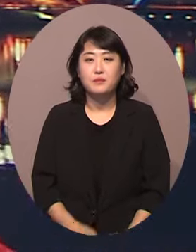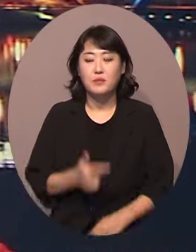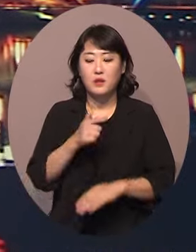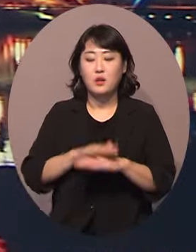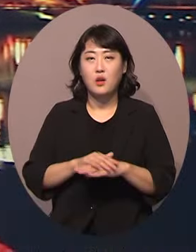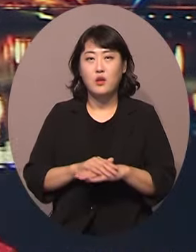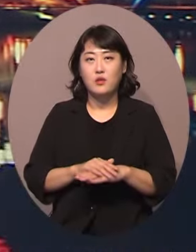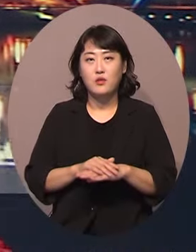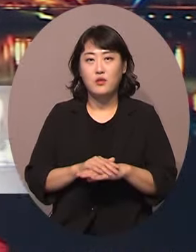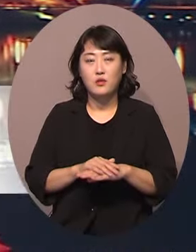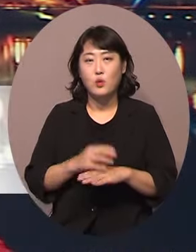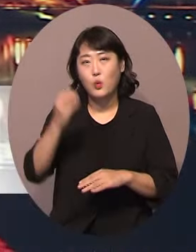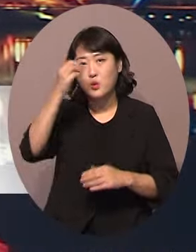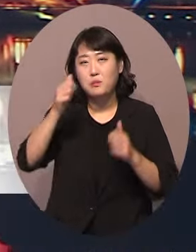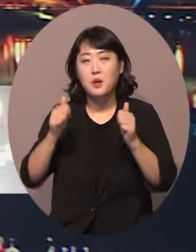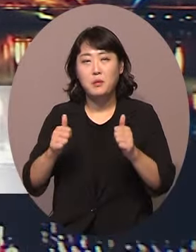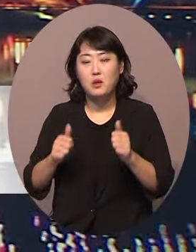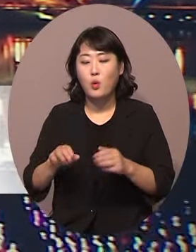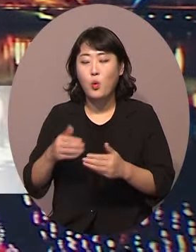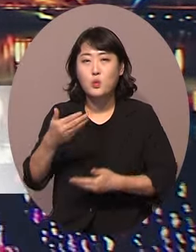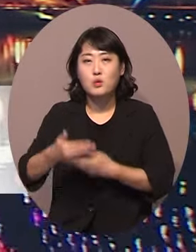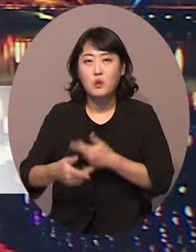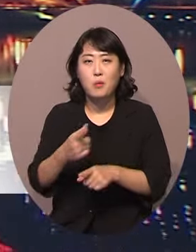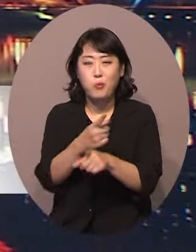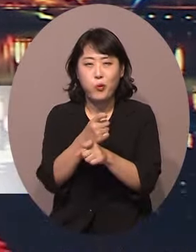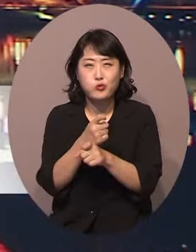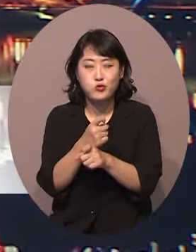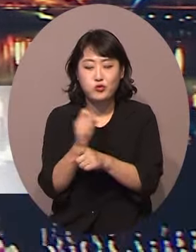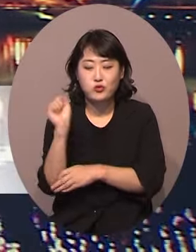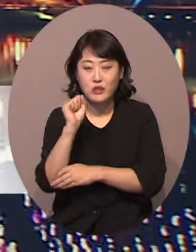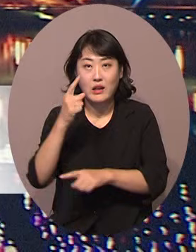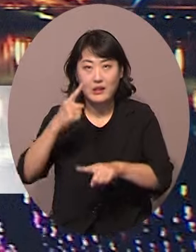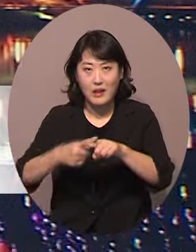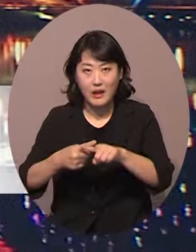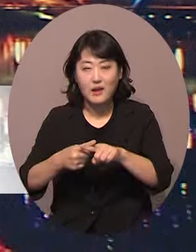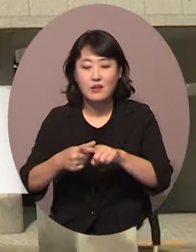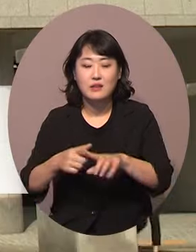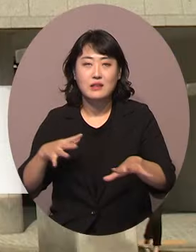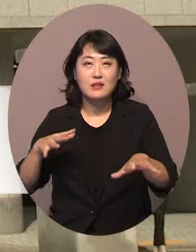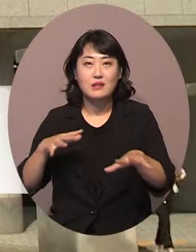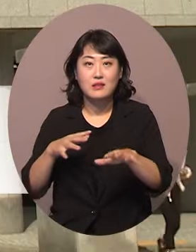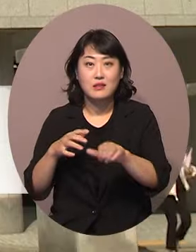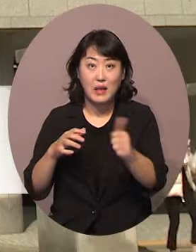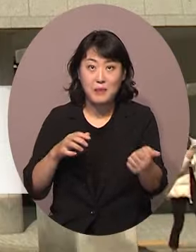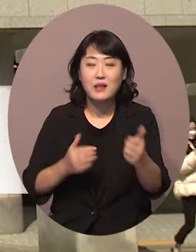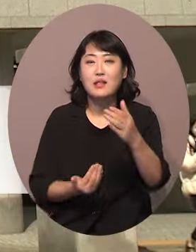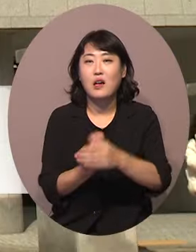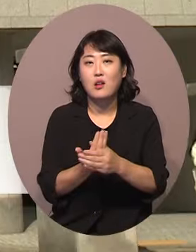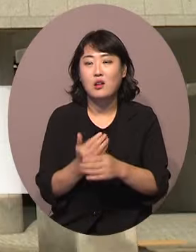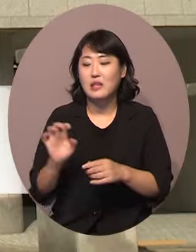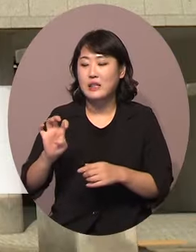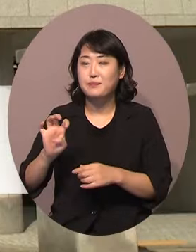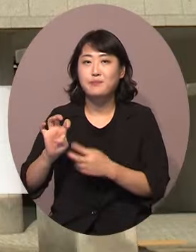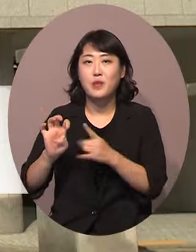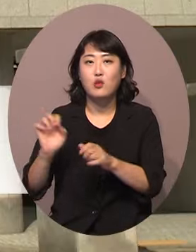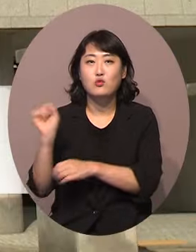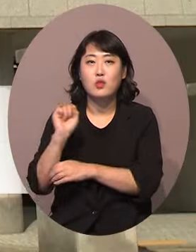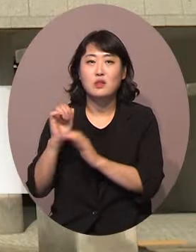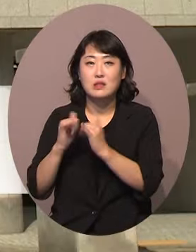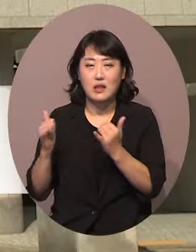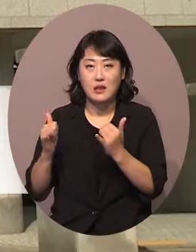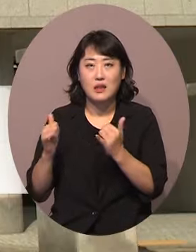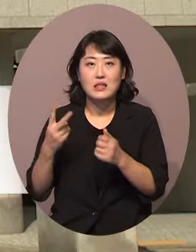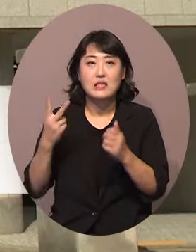대전 고법 제일 형사부가 고속도로에서 보복 운전을 하다가 사망 사고를 일으킨 혐의로 기소된 40대 운전자의